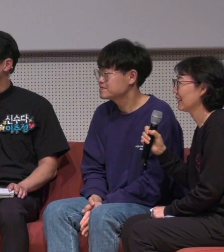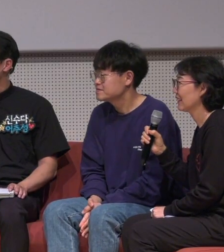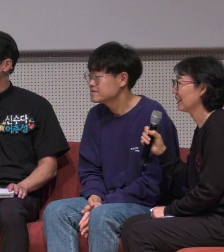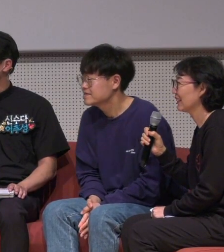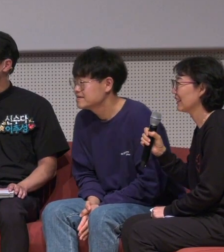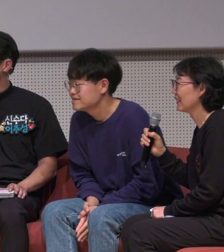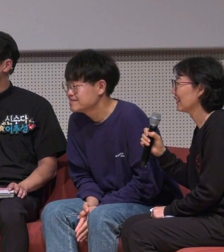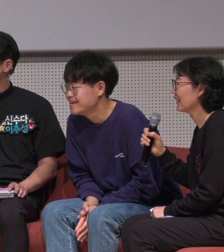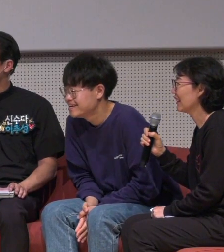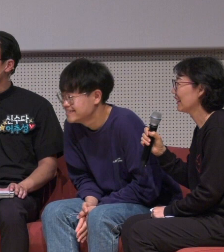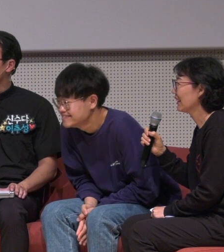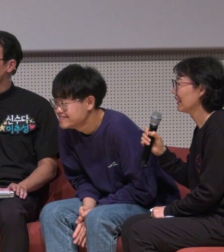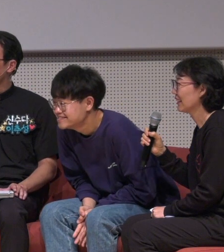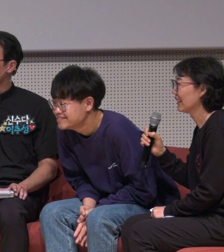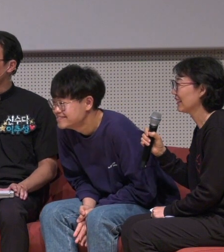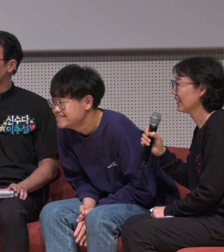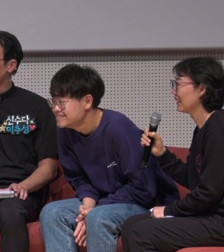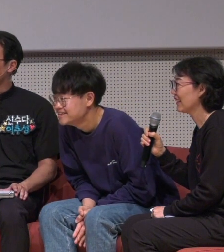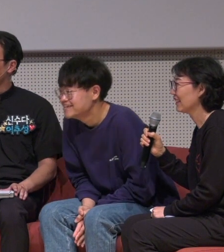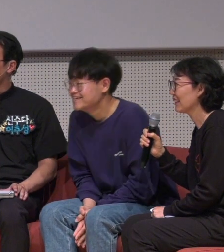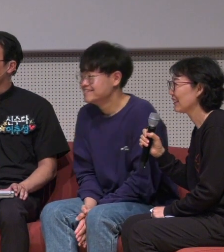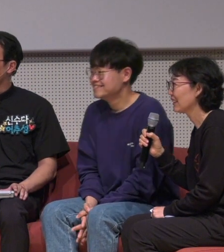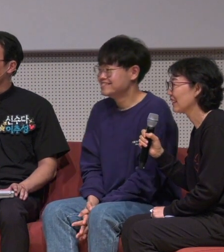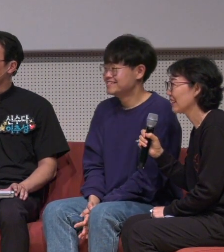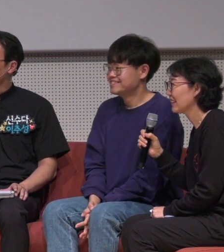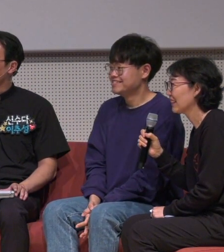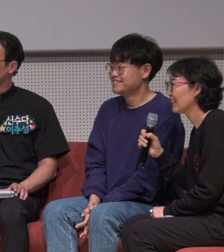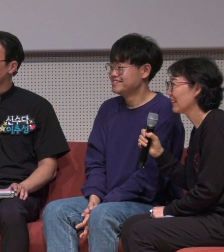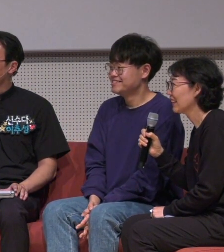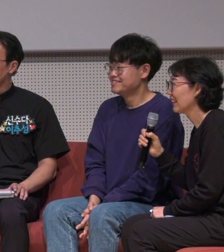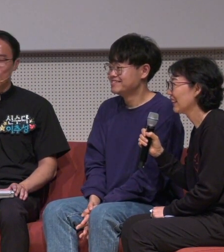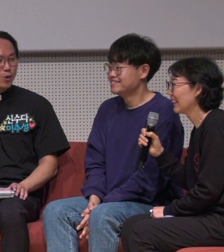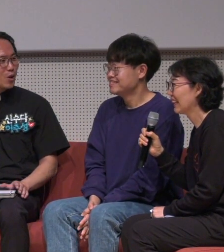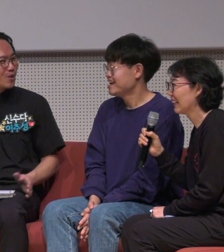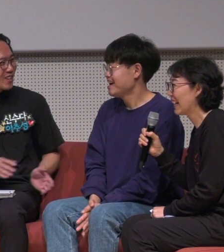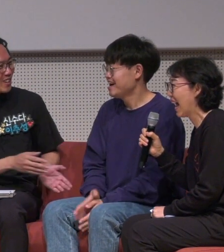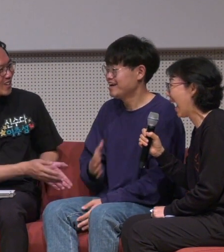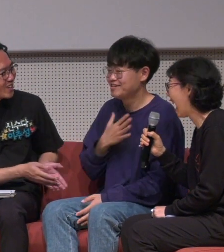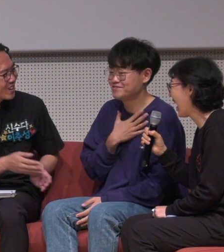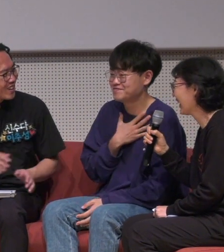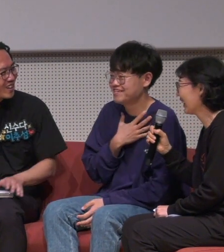네, 피드백이 3998번님 네, 네. 박태현 귀염 파이팅.